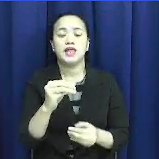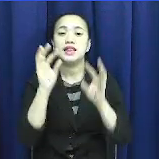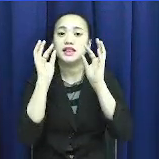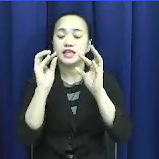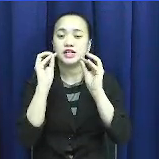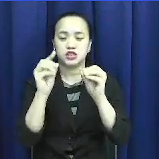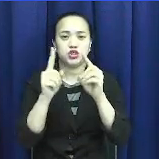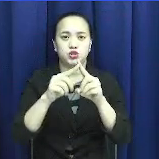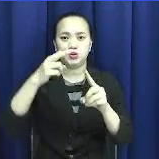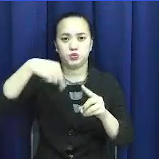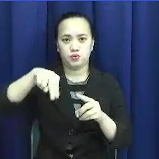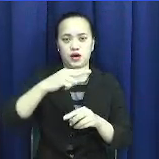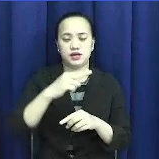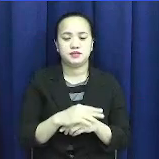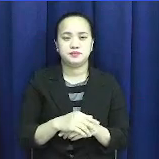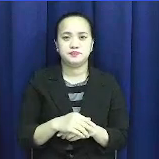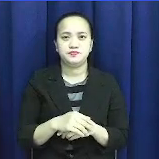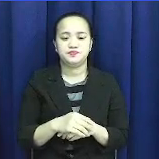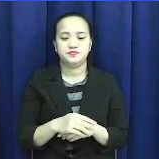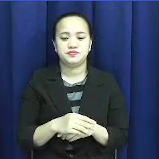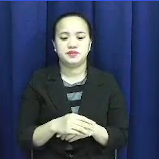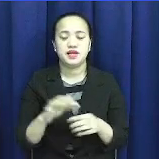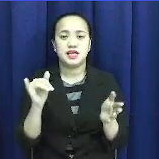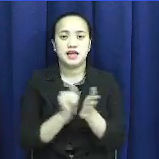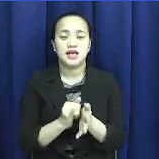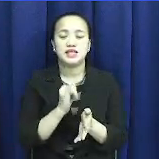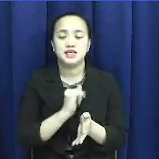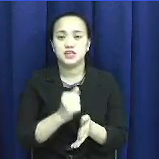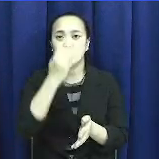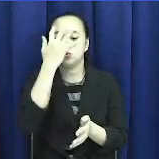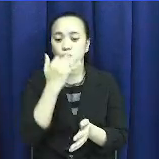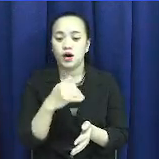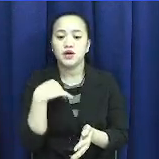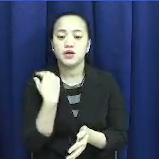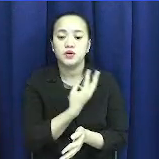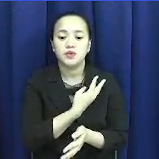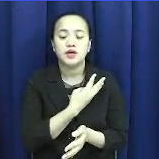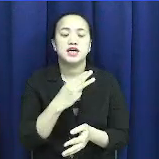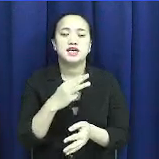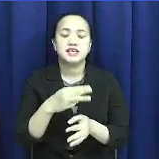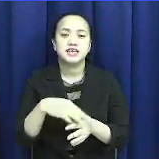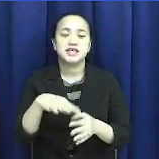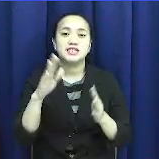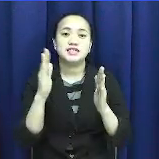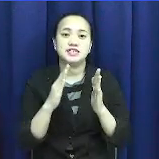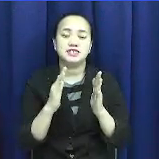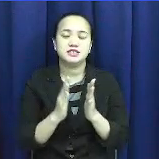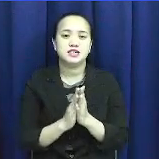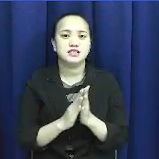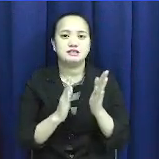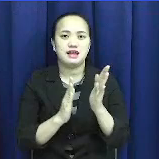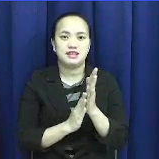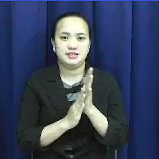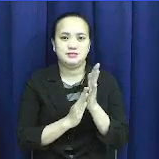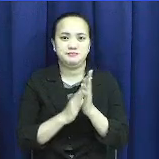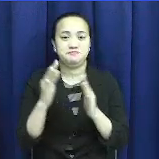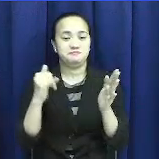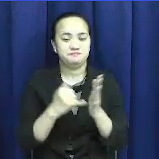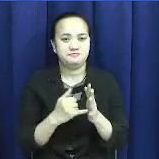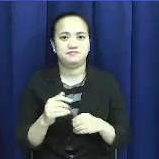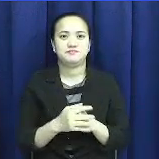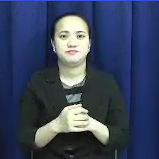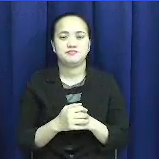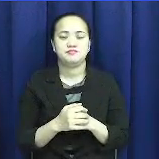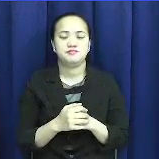So ganyan po yung ating pinag-aaralan. Hanggat maaari po, huwag niyong pag-aaralan yung doktrina ng iba. Ang pag-aralan po natin ay